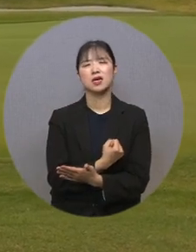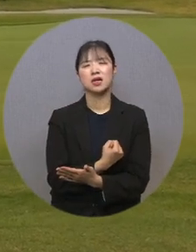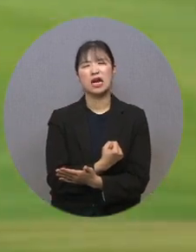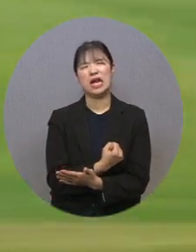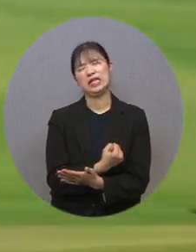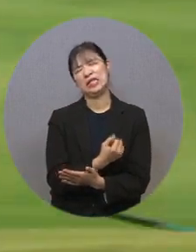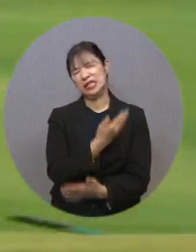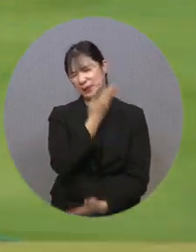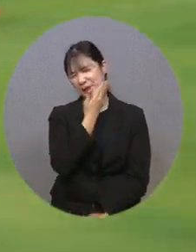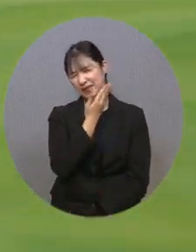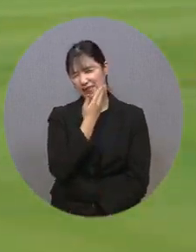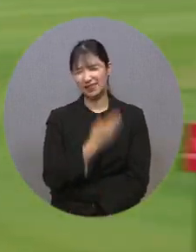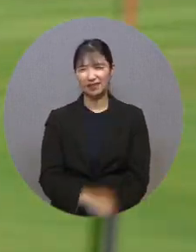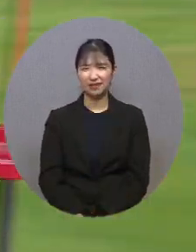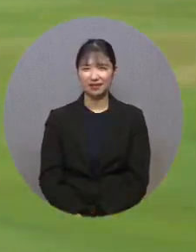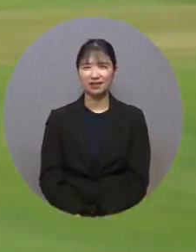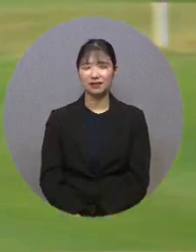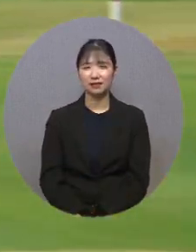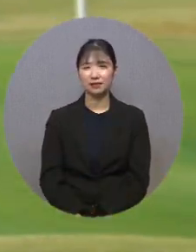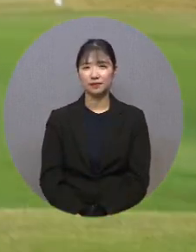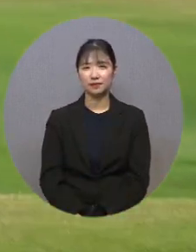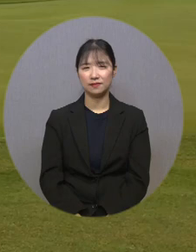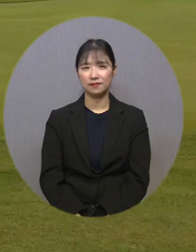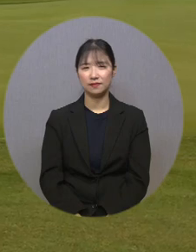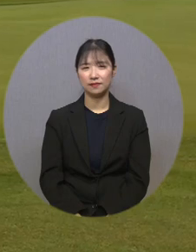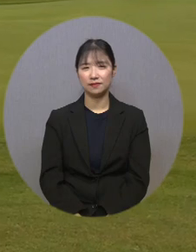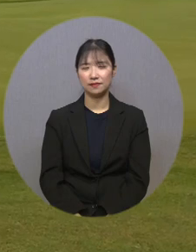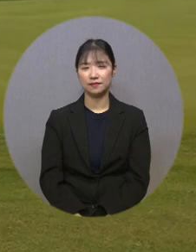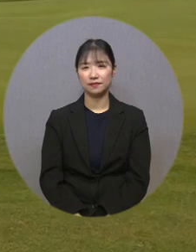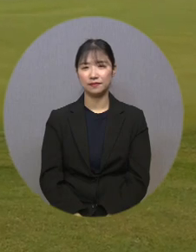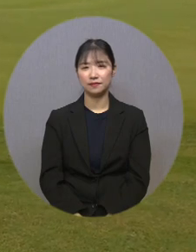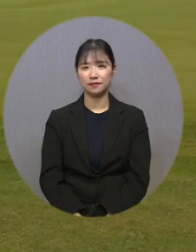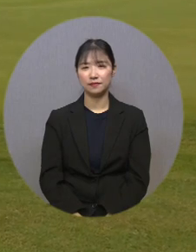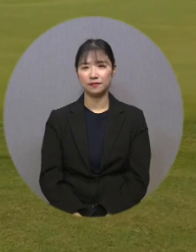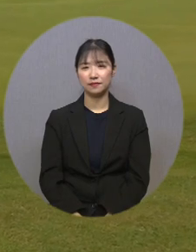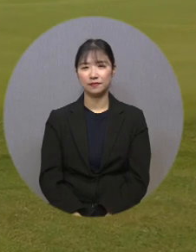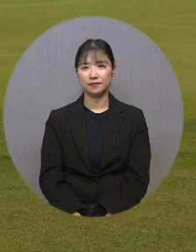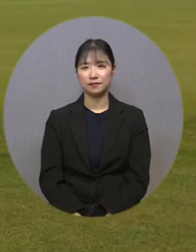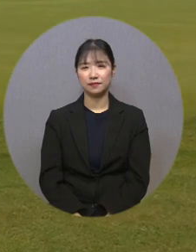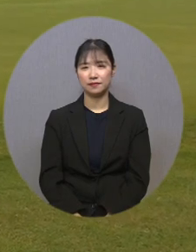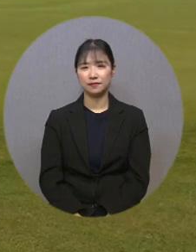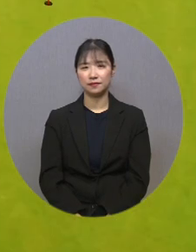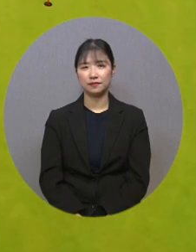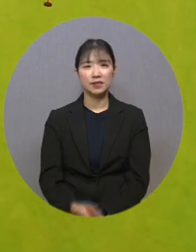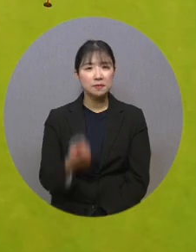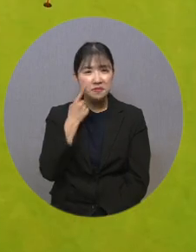아깝이, 아깝이. 나이스 퍼팅, 나이스 퍼팅. 보기.